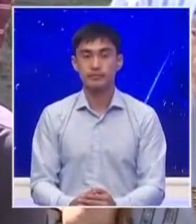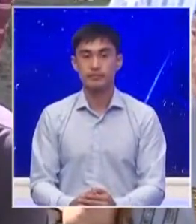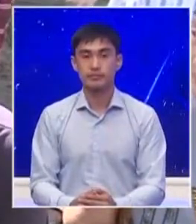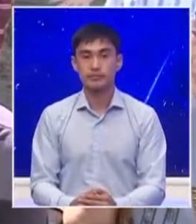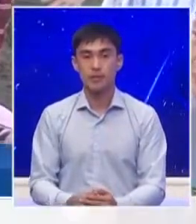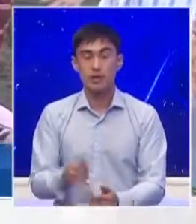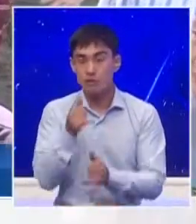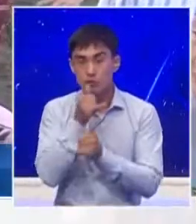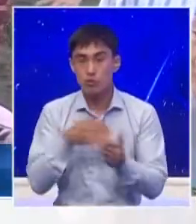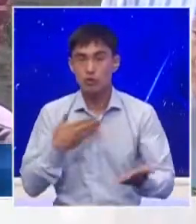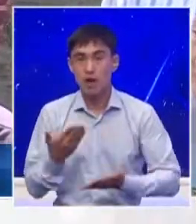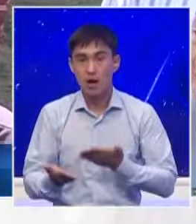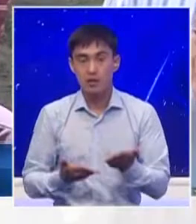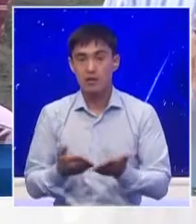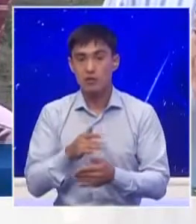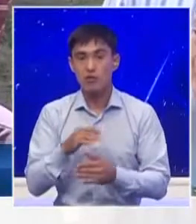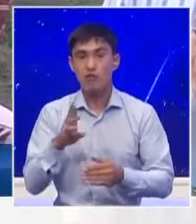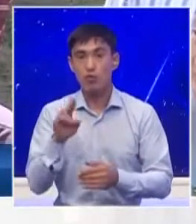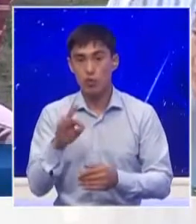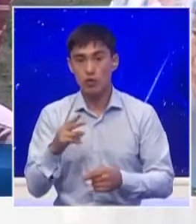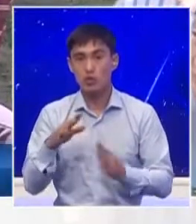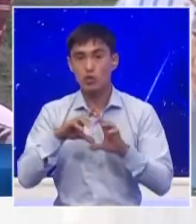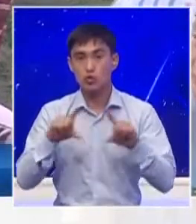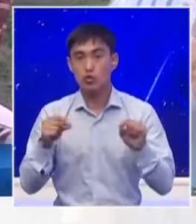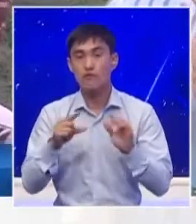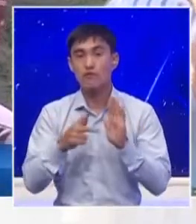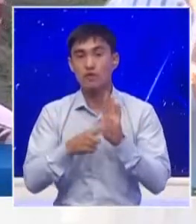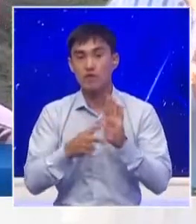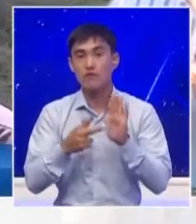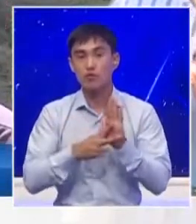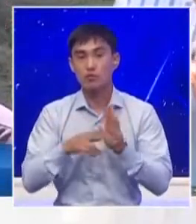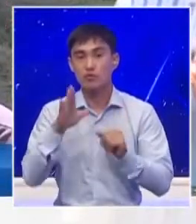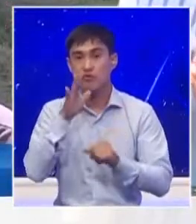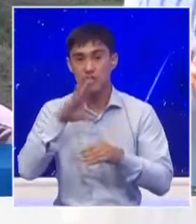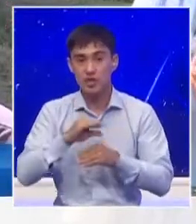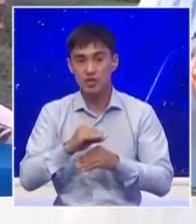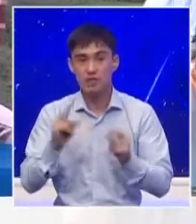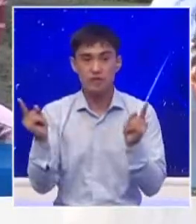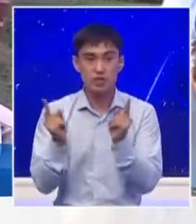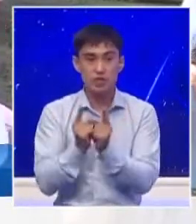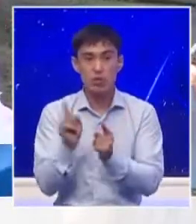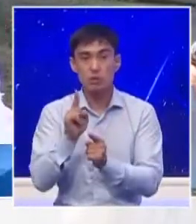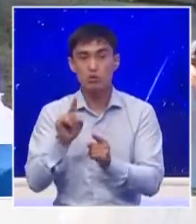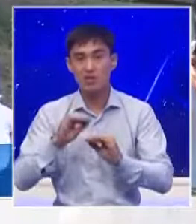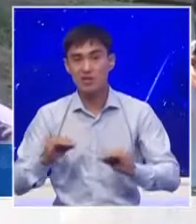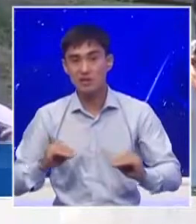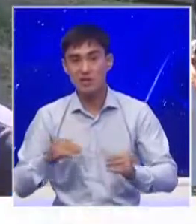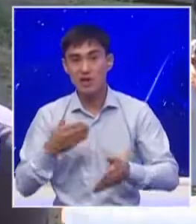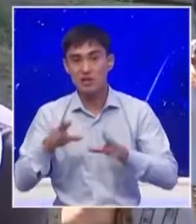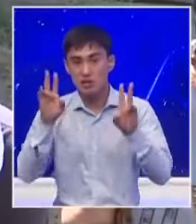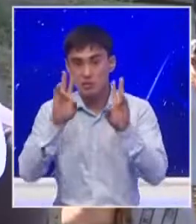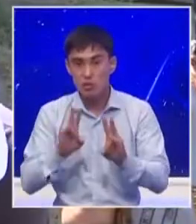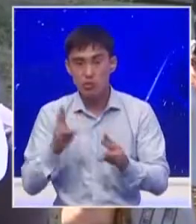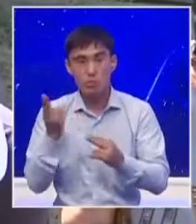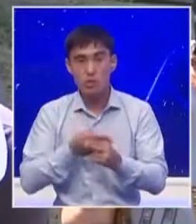невозможно ходить в духе со школы выходит 7 8 часов вечера приходится встречать потому что для детей ходить по темноте